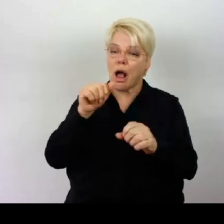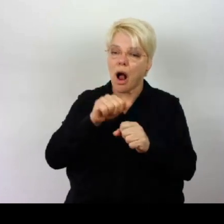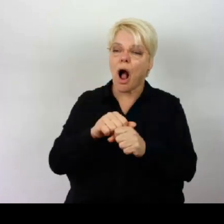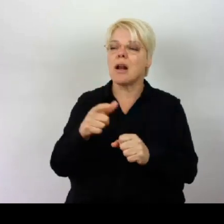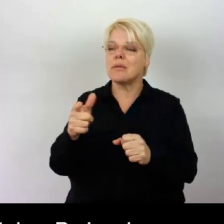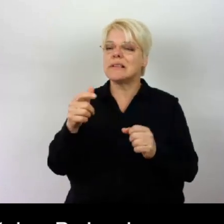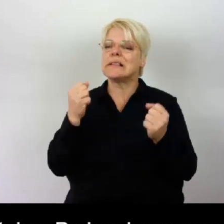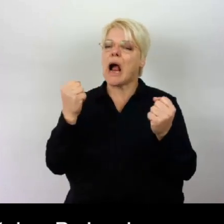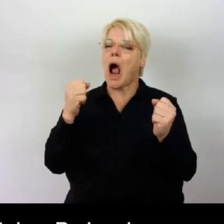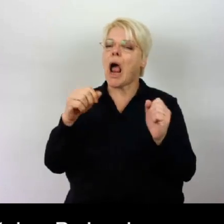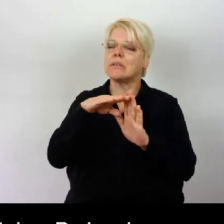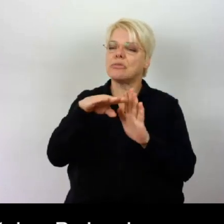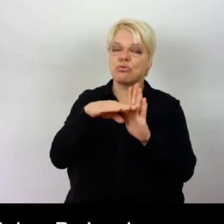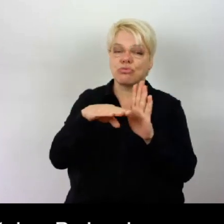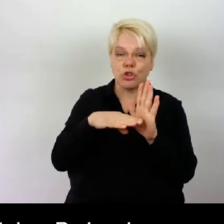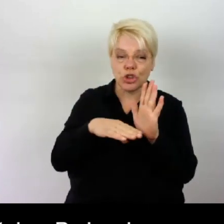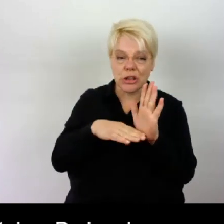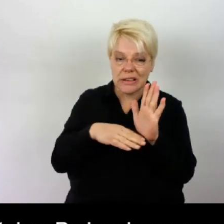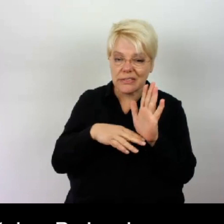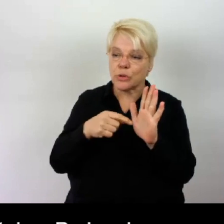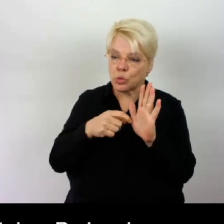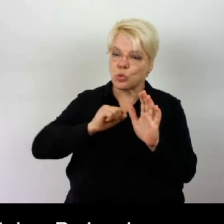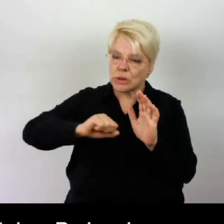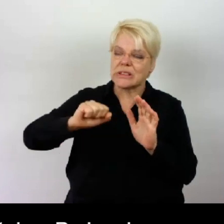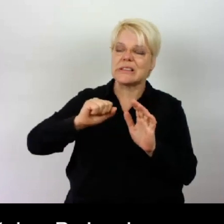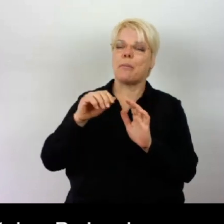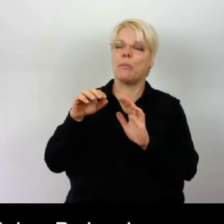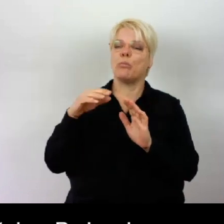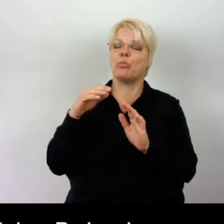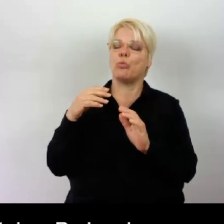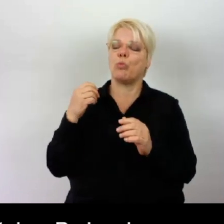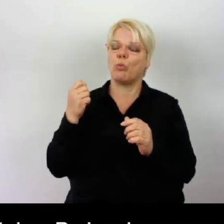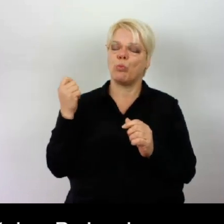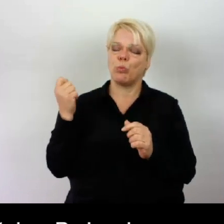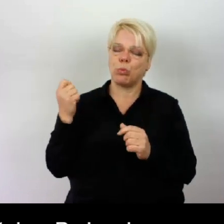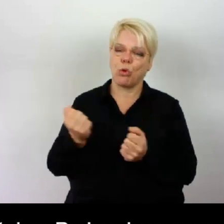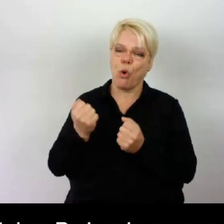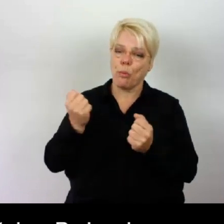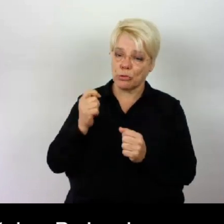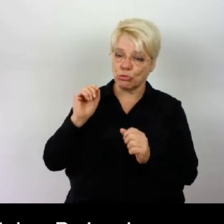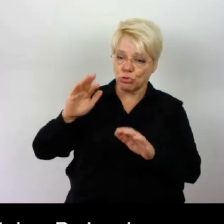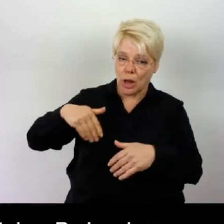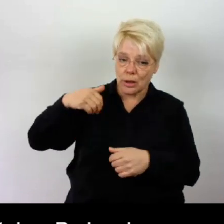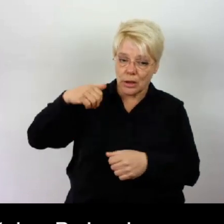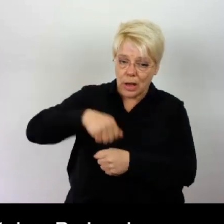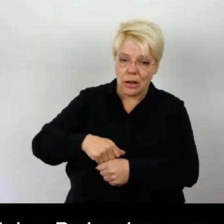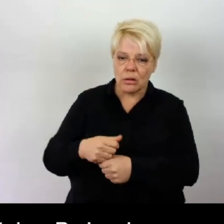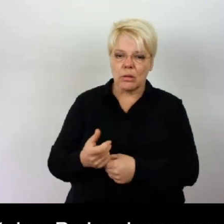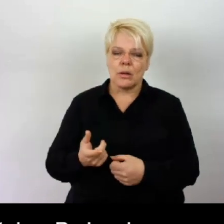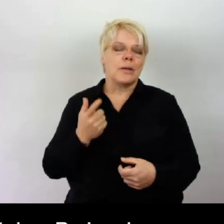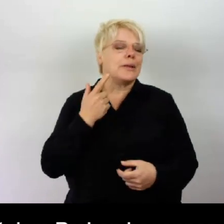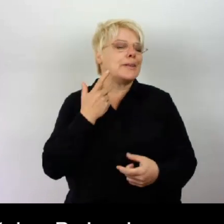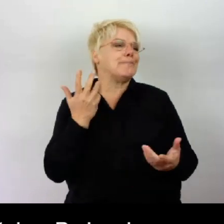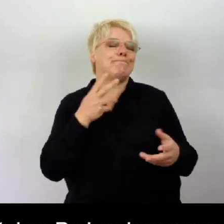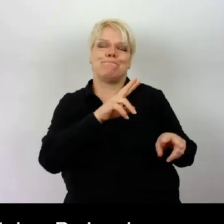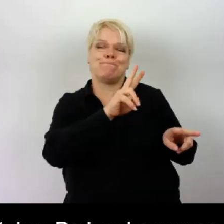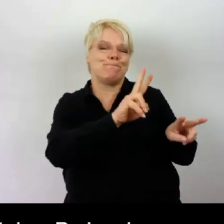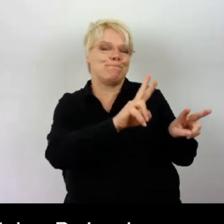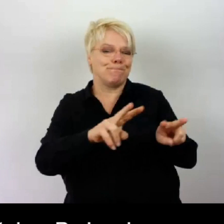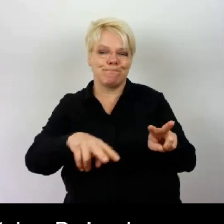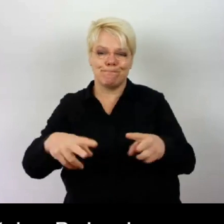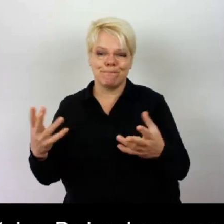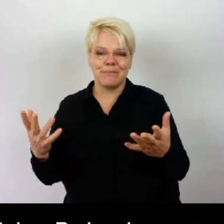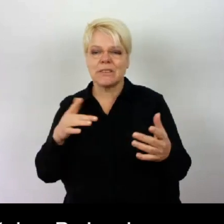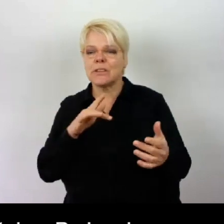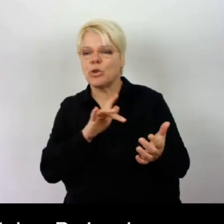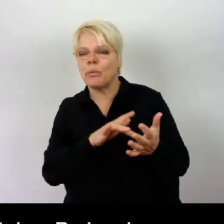den Szenen hinter dem Vorhang, wie die Formate heißen, und den Montagskonzerten hier eine gewisse Übergangssituation haben, die mit uns natürlich ein Stück